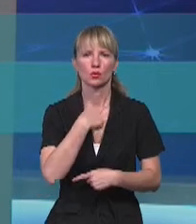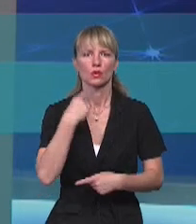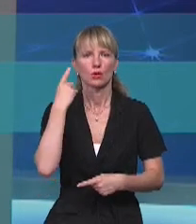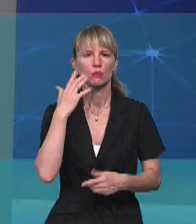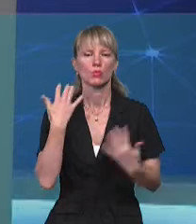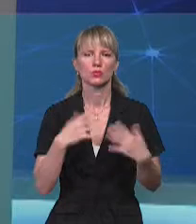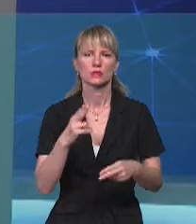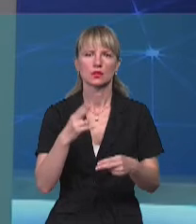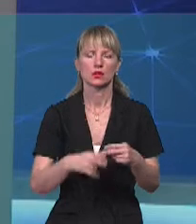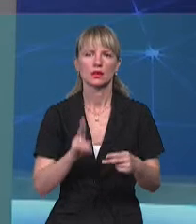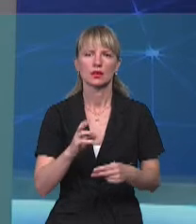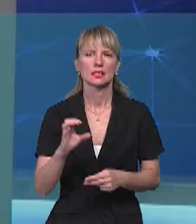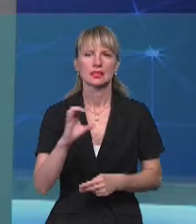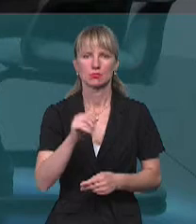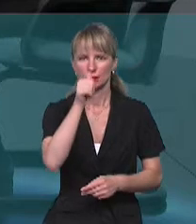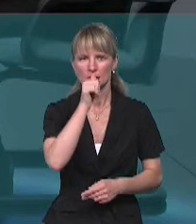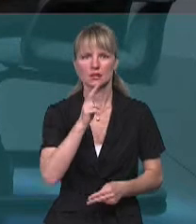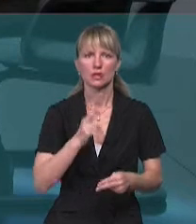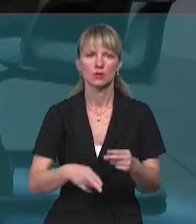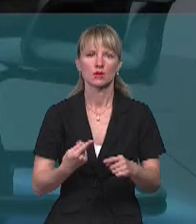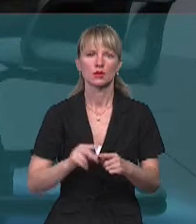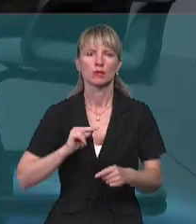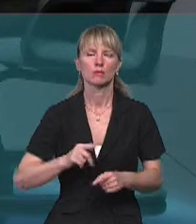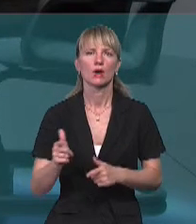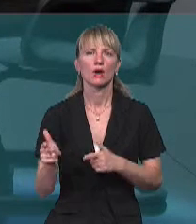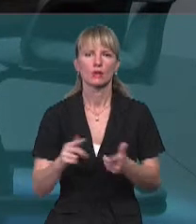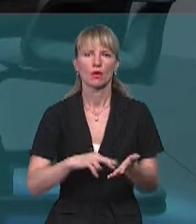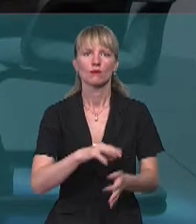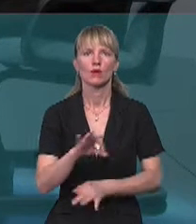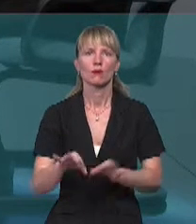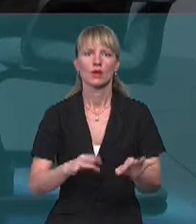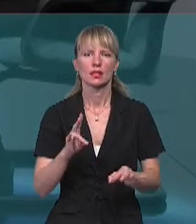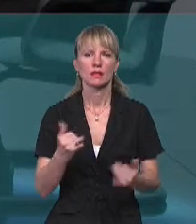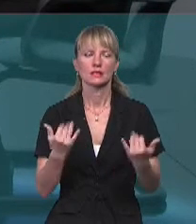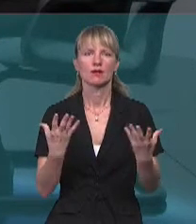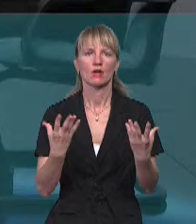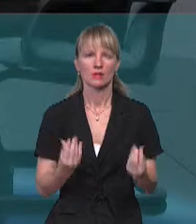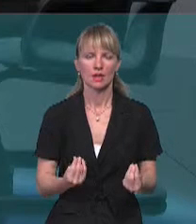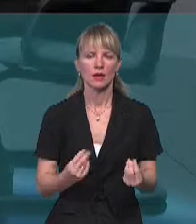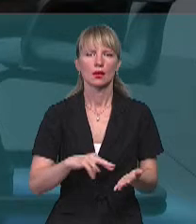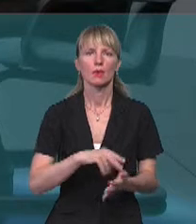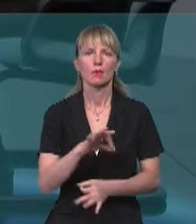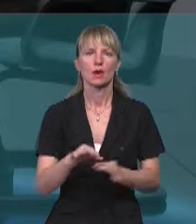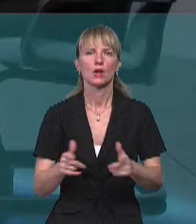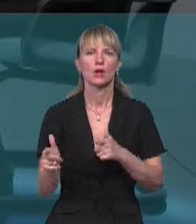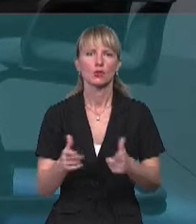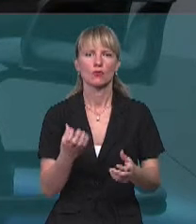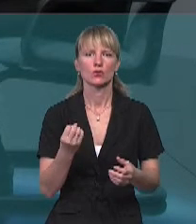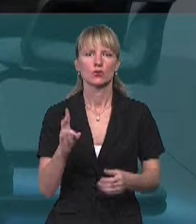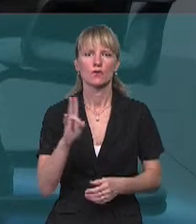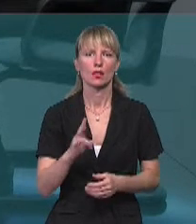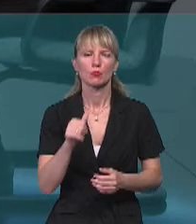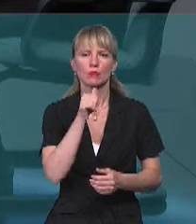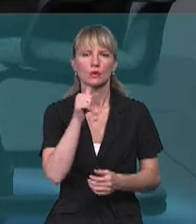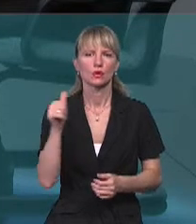думаю, тоже к сентябрю месяцу мы должны будем закончить. А чи готовий проєкт на сьогоднішній день? Проєкт готовий. Ще в ноябрі минулого